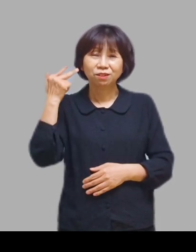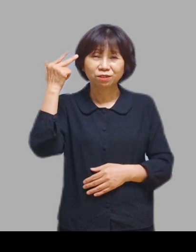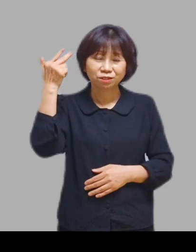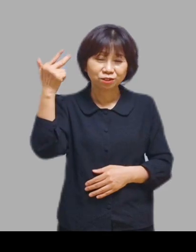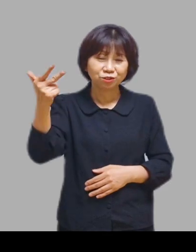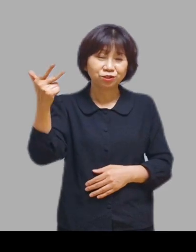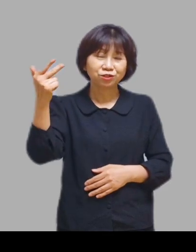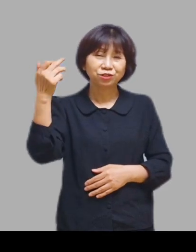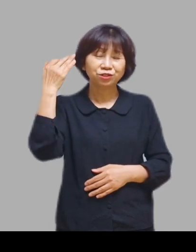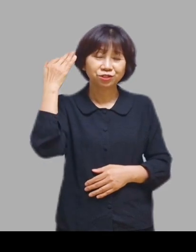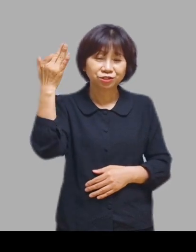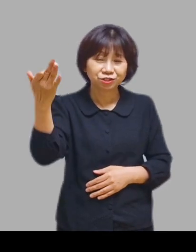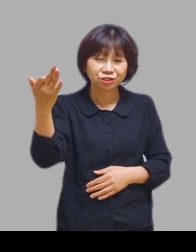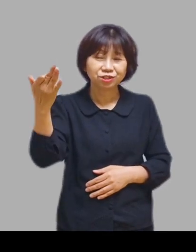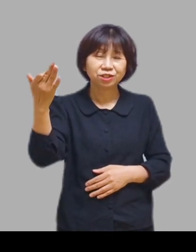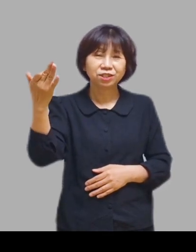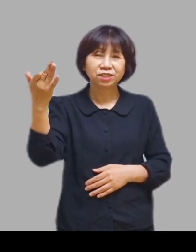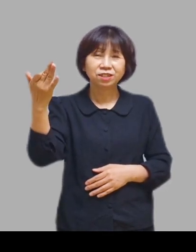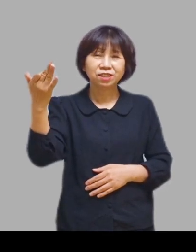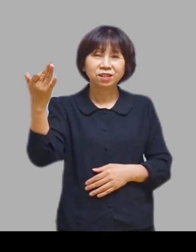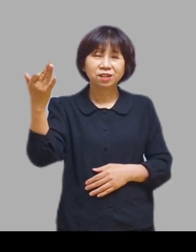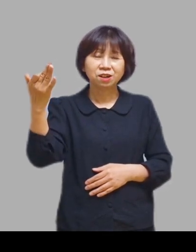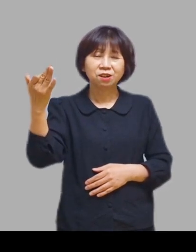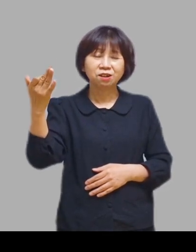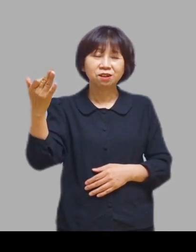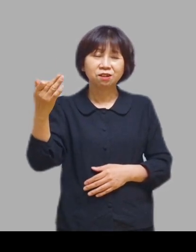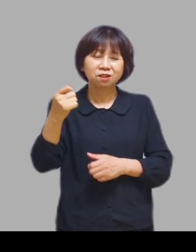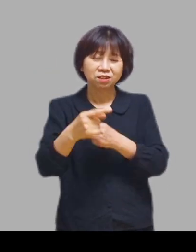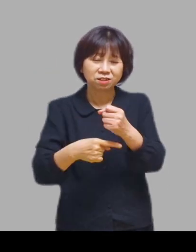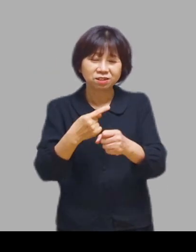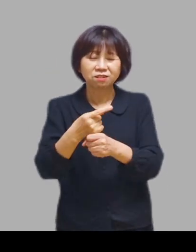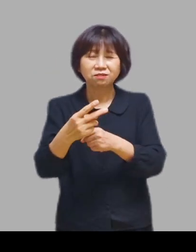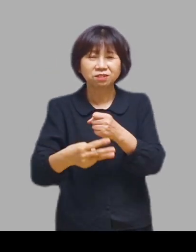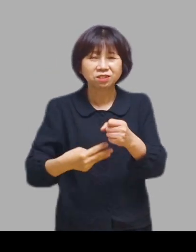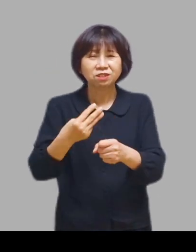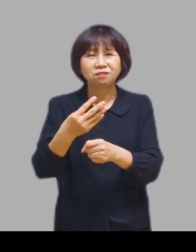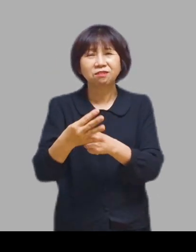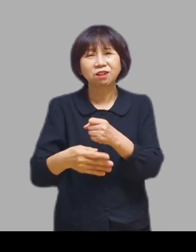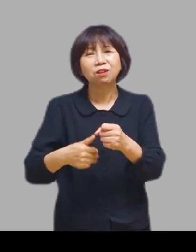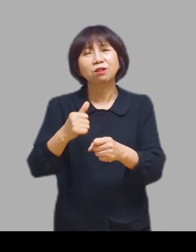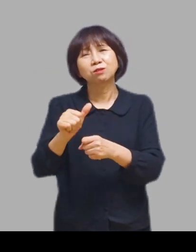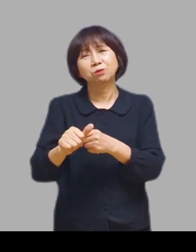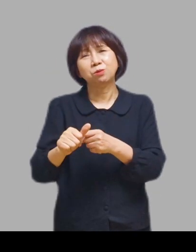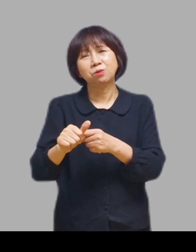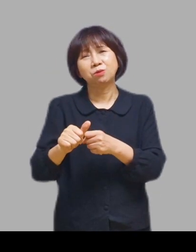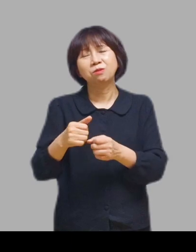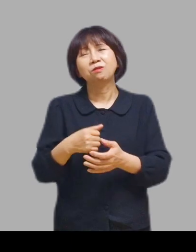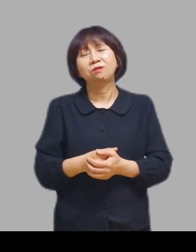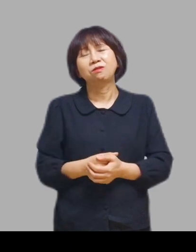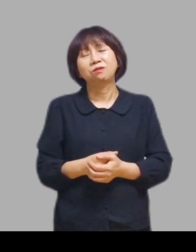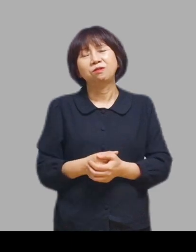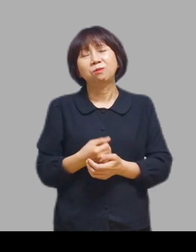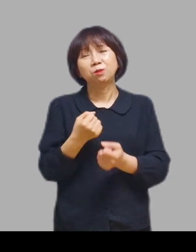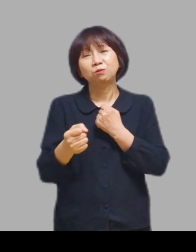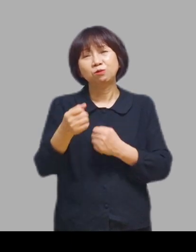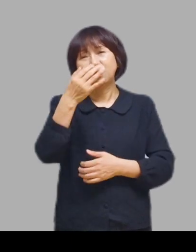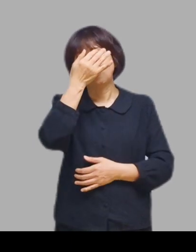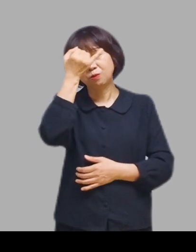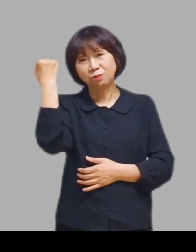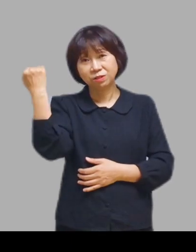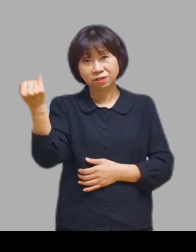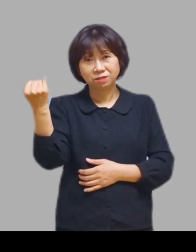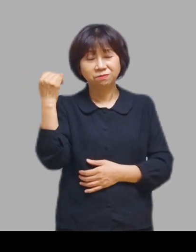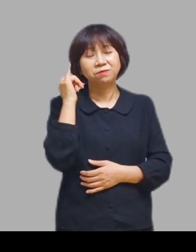몇 년이 그렇게 출석을 못 하시고 그렇게 권사님이 전화를 하시는 거죠. 그리고 어느